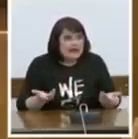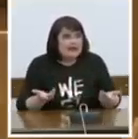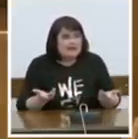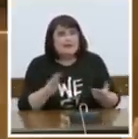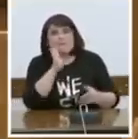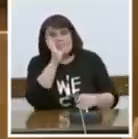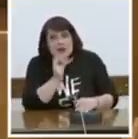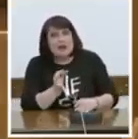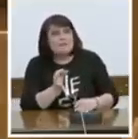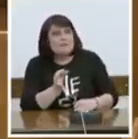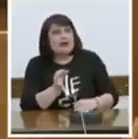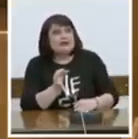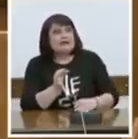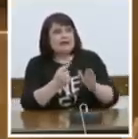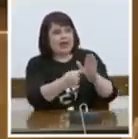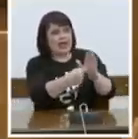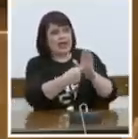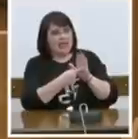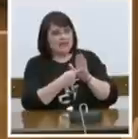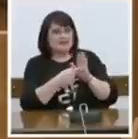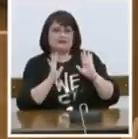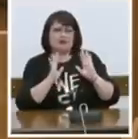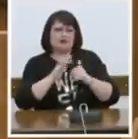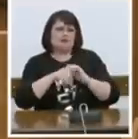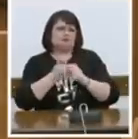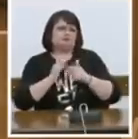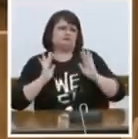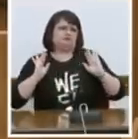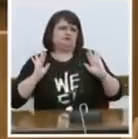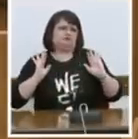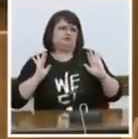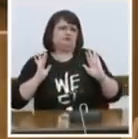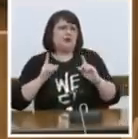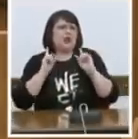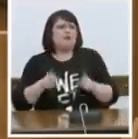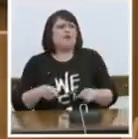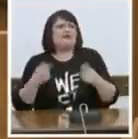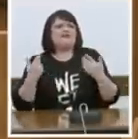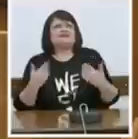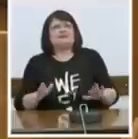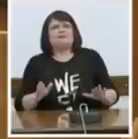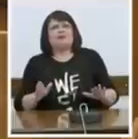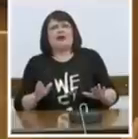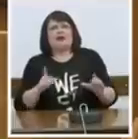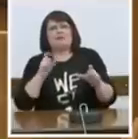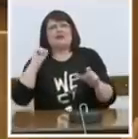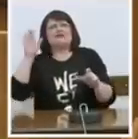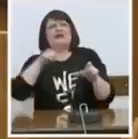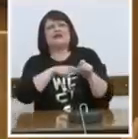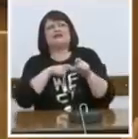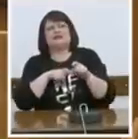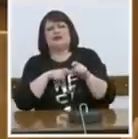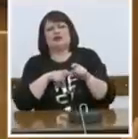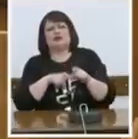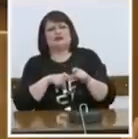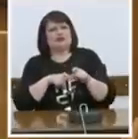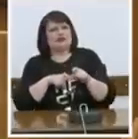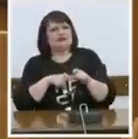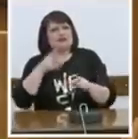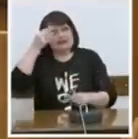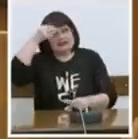ουσιαστικά ένυψε τα σχήρας του μετά την απόφαση του Αρείου Πάγου για τα funds. Λείπει ο κύριος